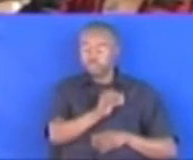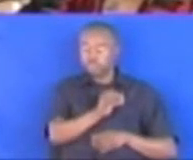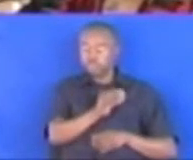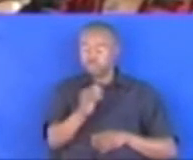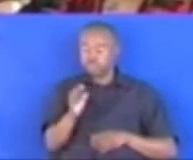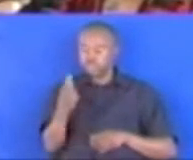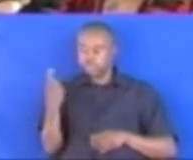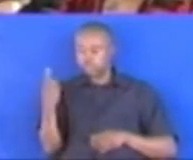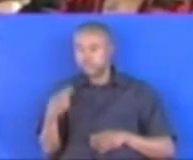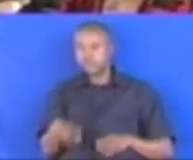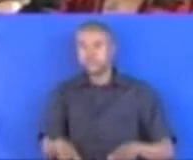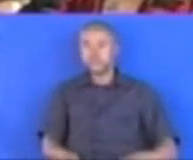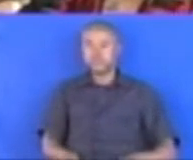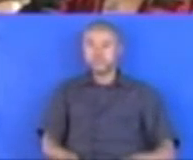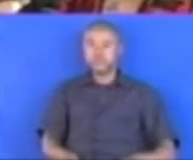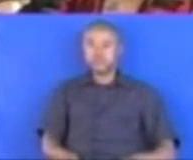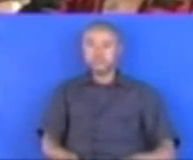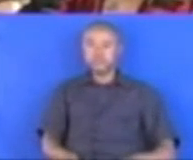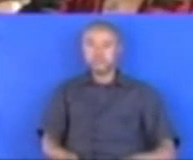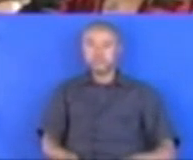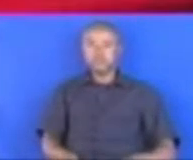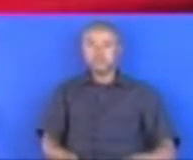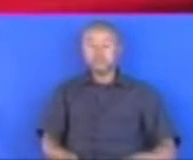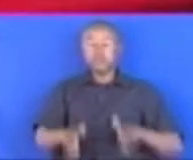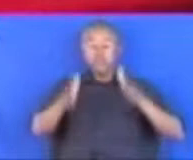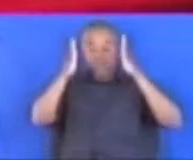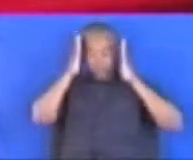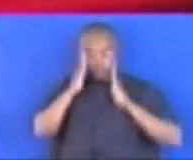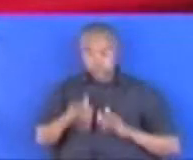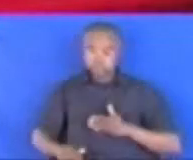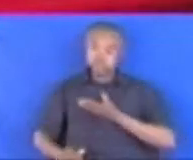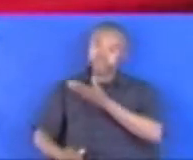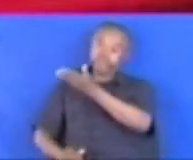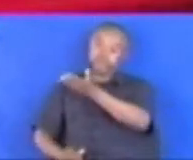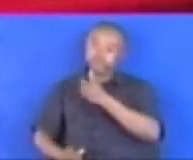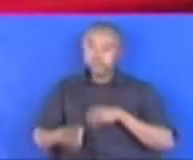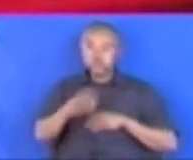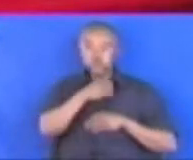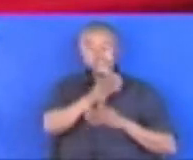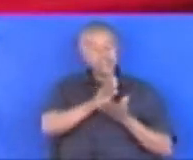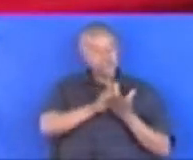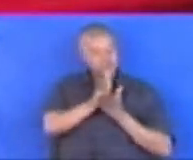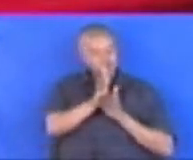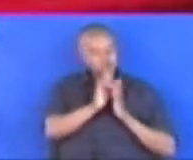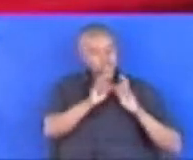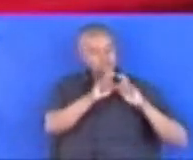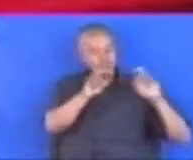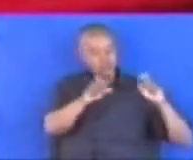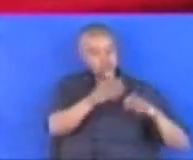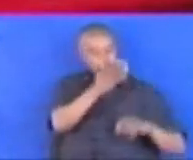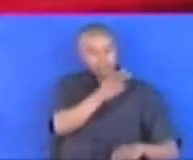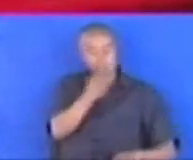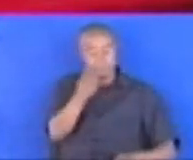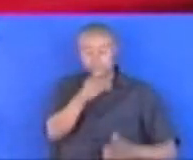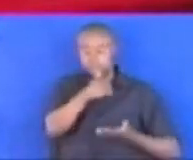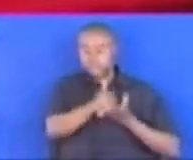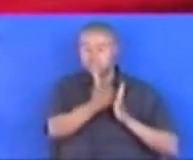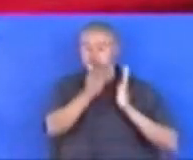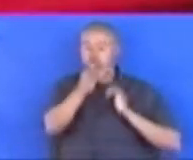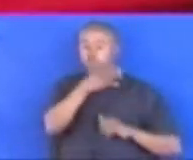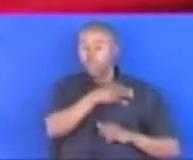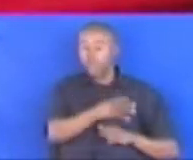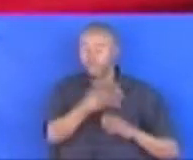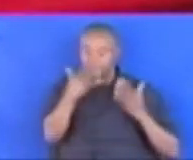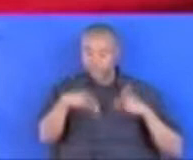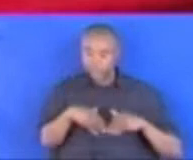2020-2021. Mheshimiwa Naibu Spika, wizara kupitia fungu namba 52 Idara Kuu ya Afya katika